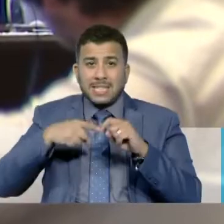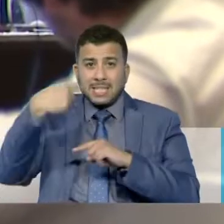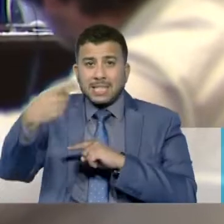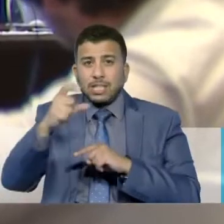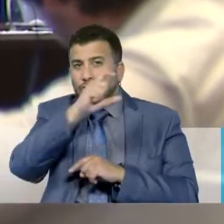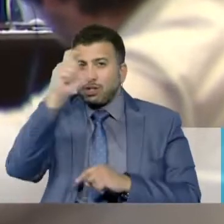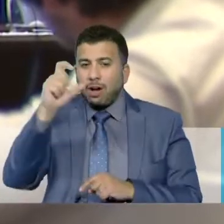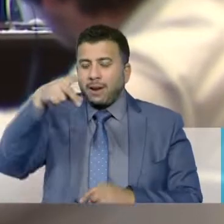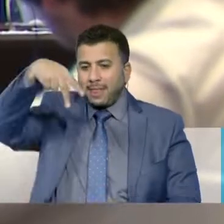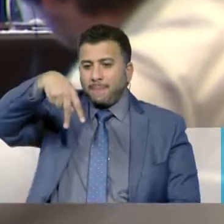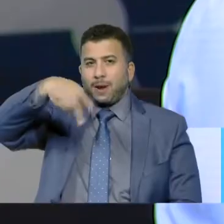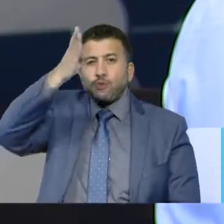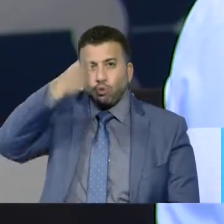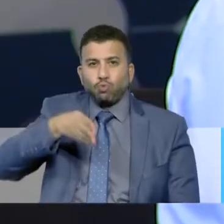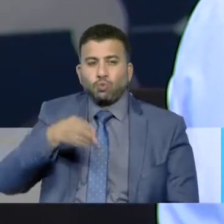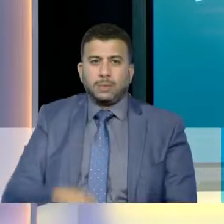منتصف شهر أغسطس.